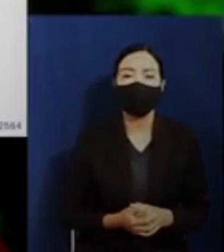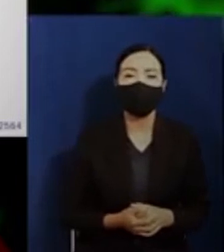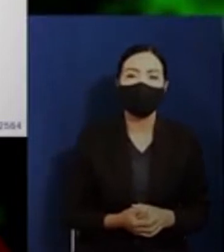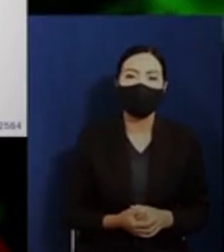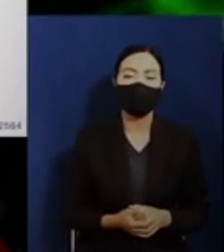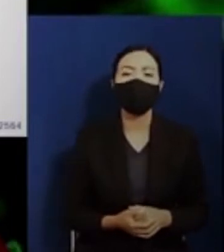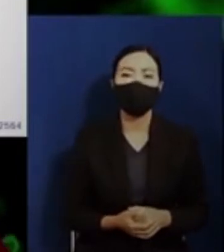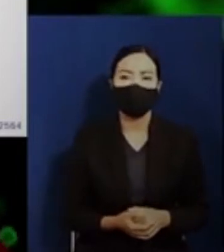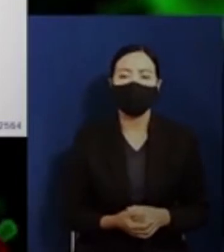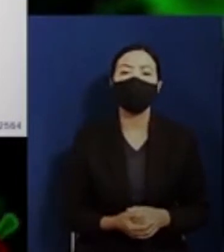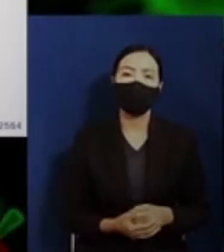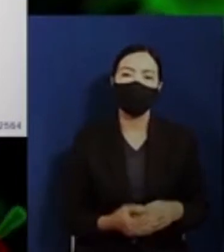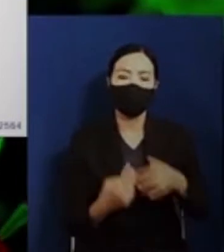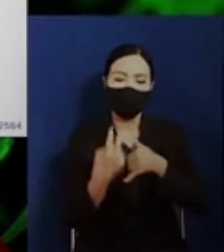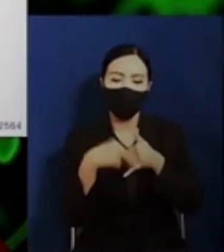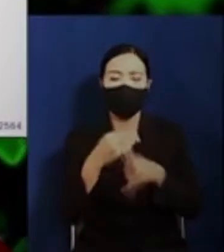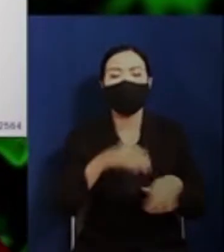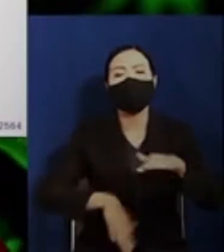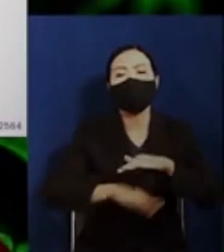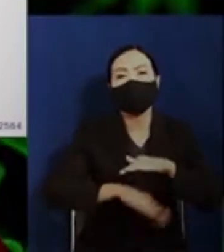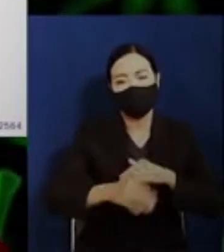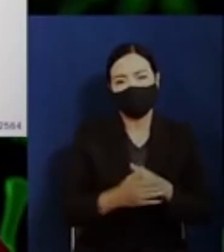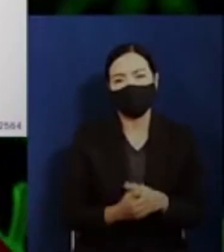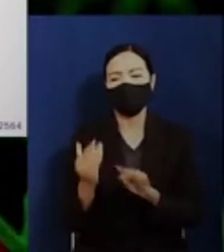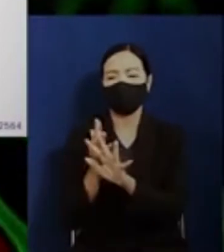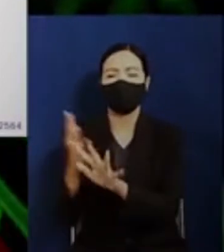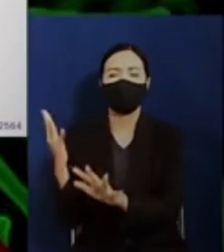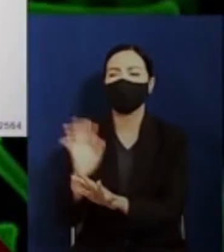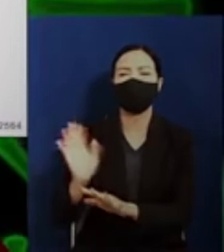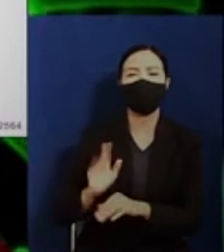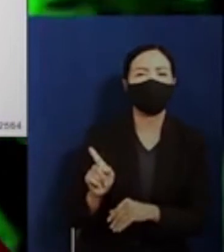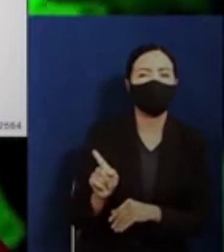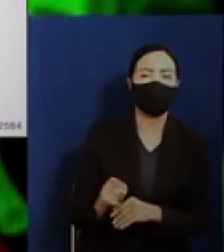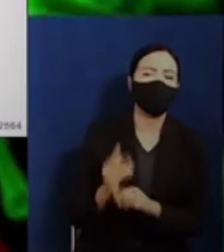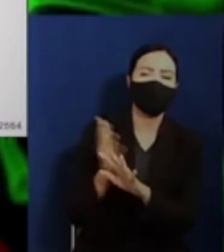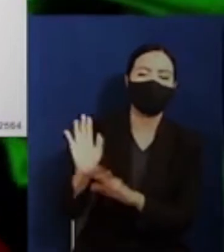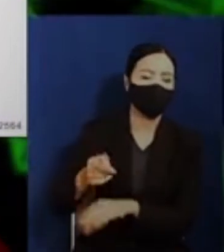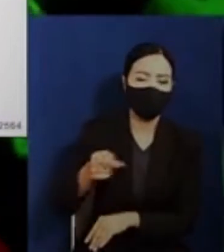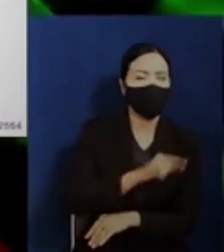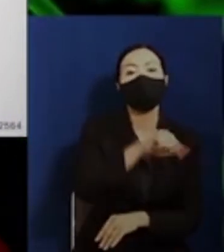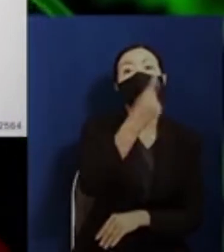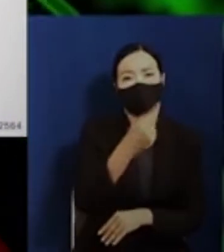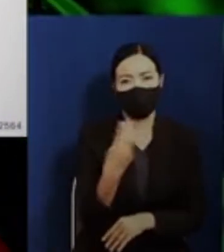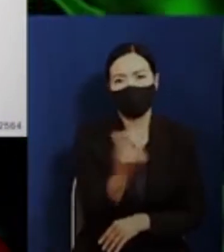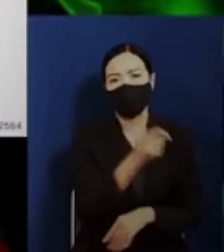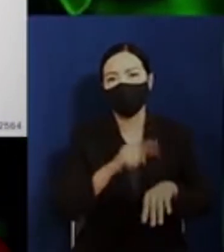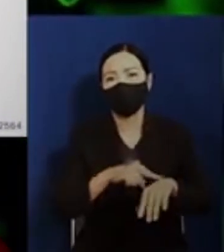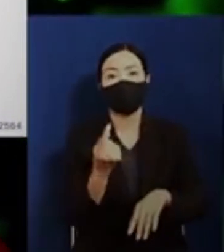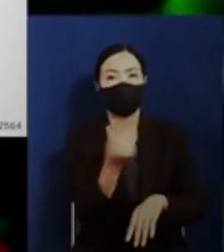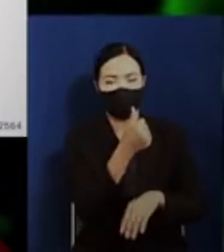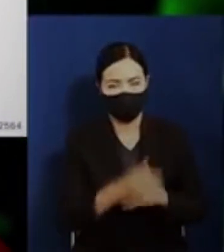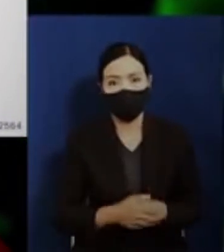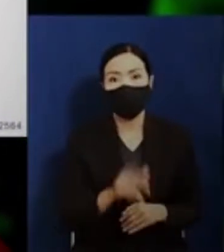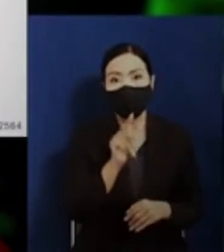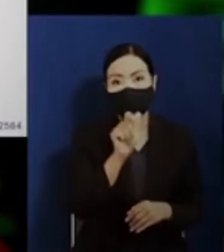วจก่อนในเบื้องต้นก็ได้นะครับเพื่อจะได้ไม่ต้องไปเข้าคิวตรวจ RT-PCR ยาวๆนะครับซึ่งการตรวจนี้เนี่ย